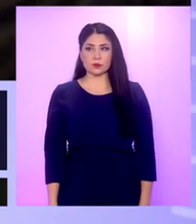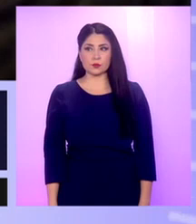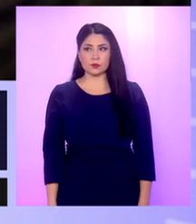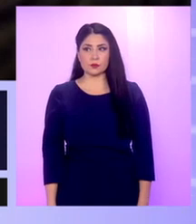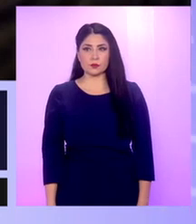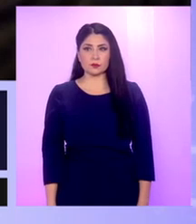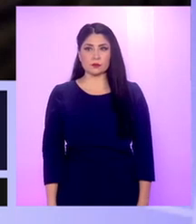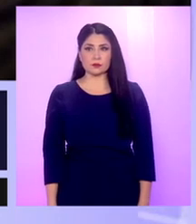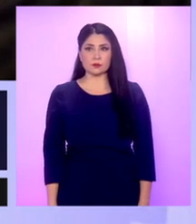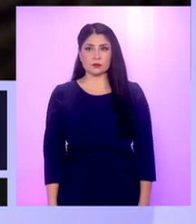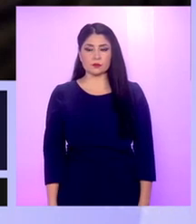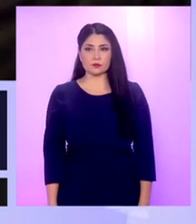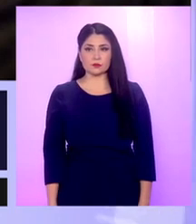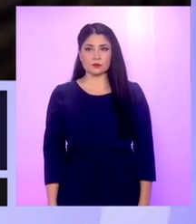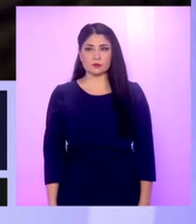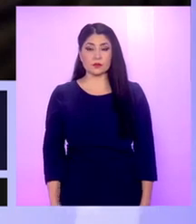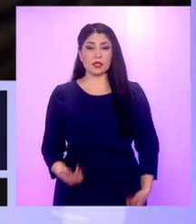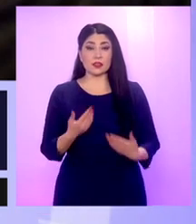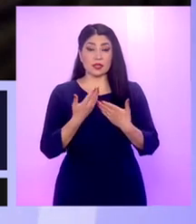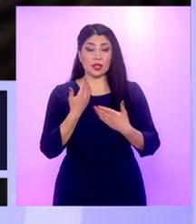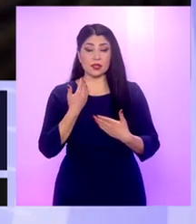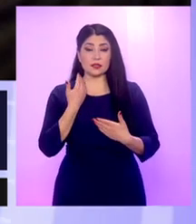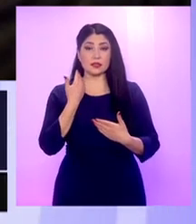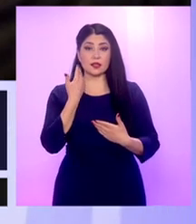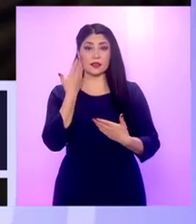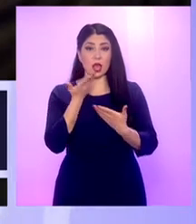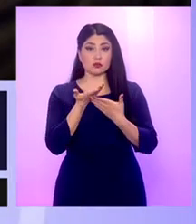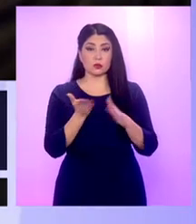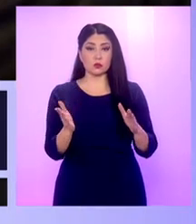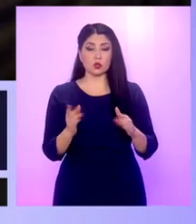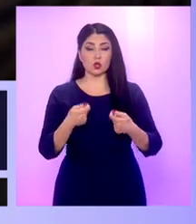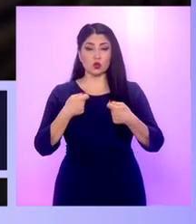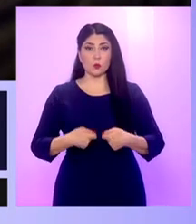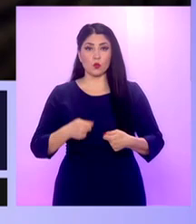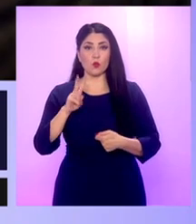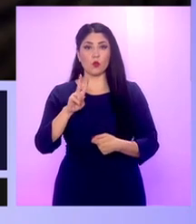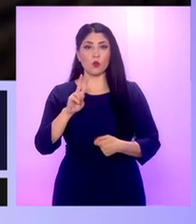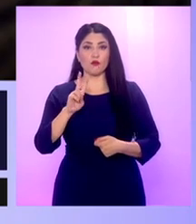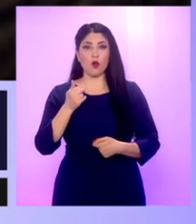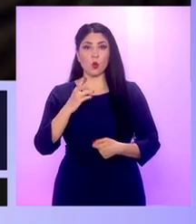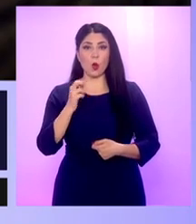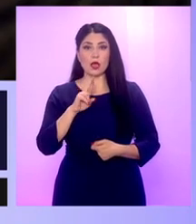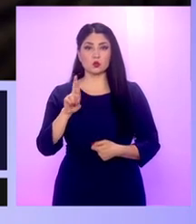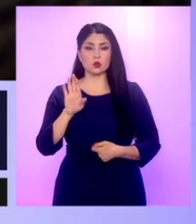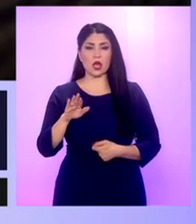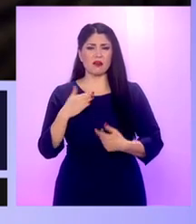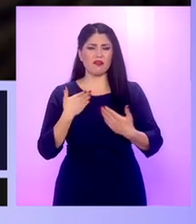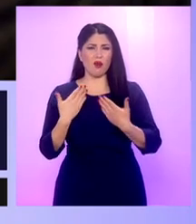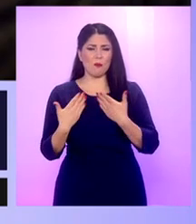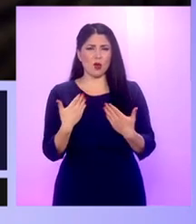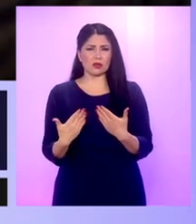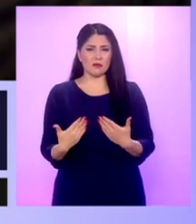Din primul moment, domnul Voiculescu a avut un